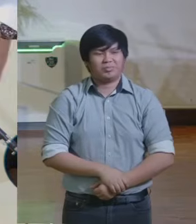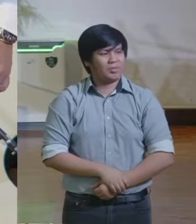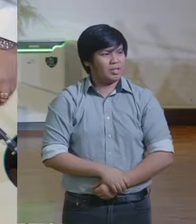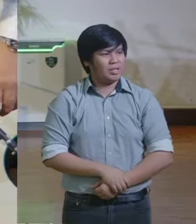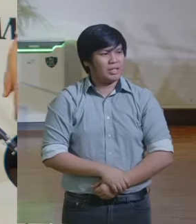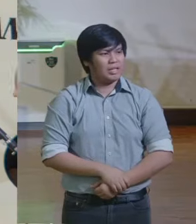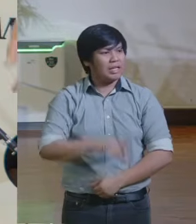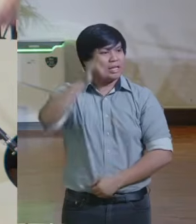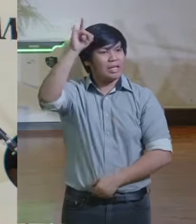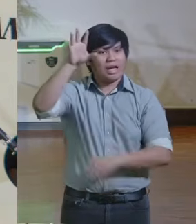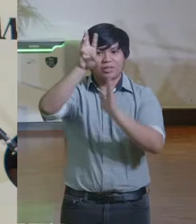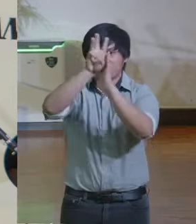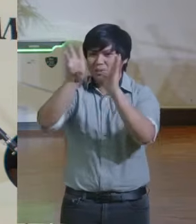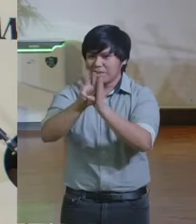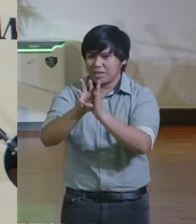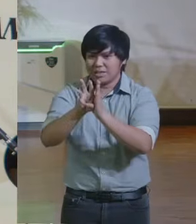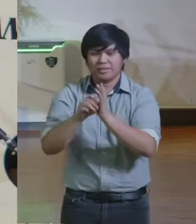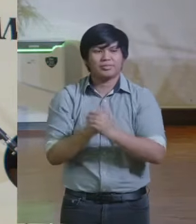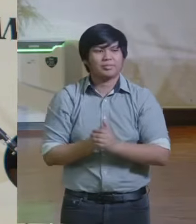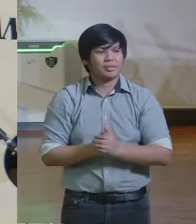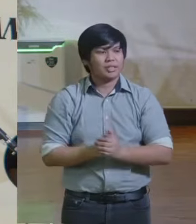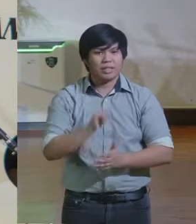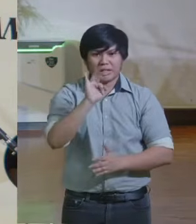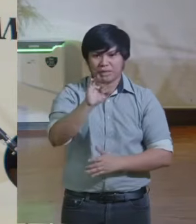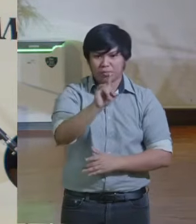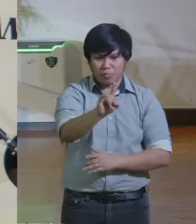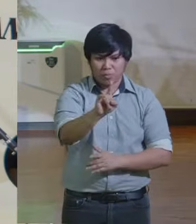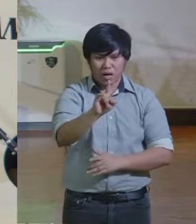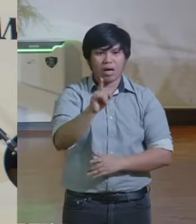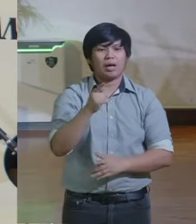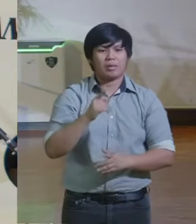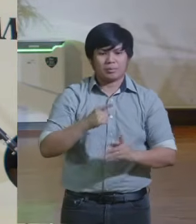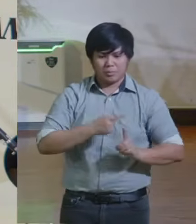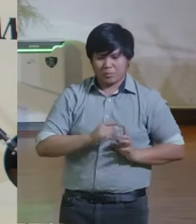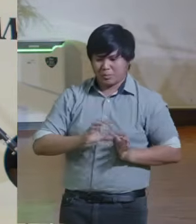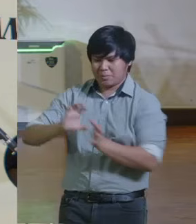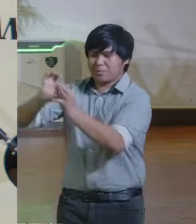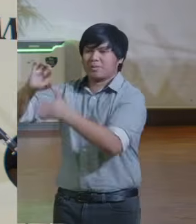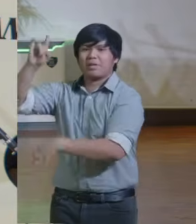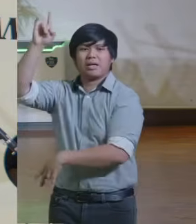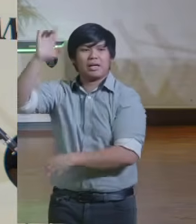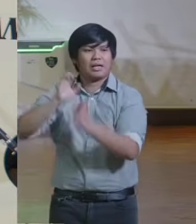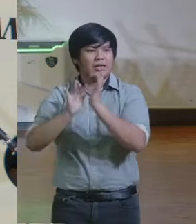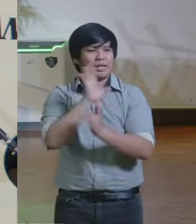kanyang kalooban. Therefore, if anyone is in Christ, he is a new